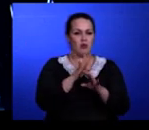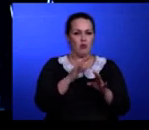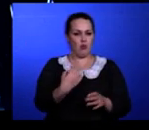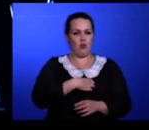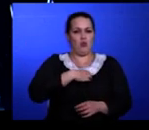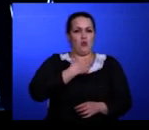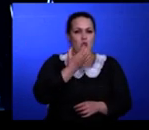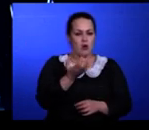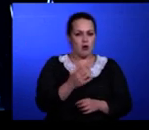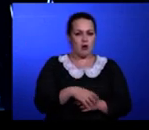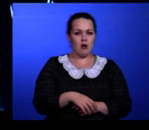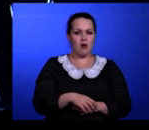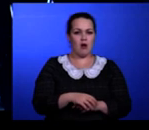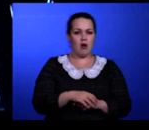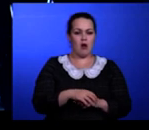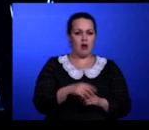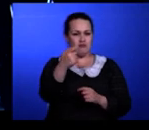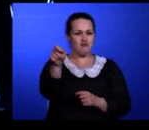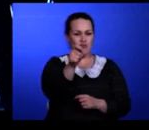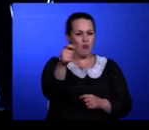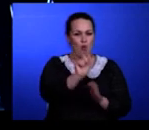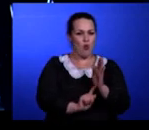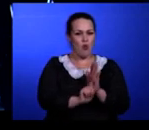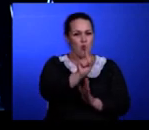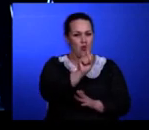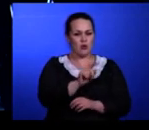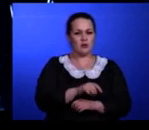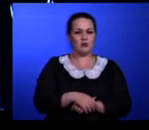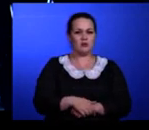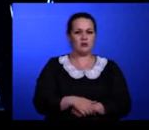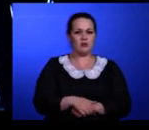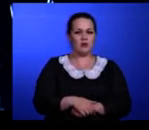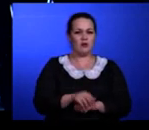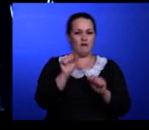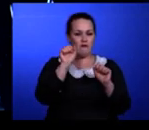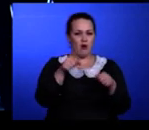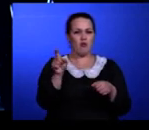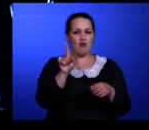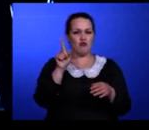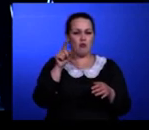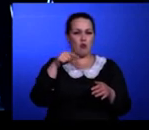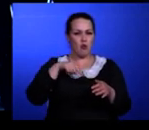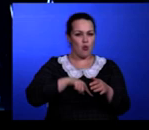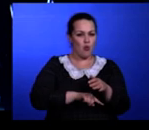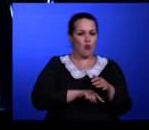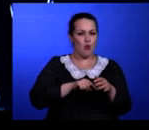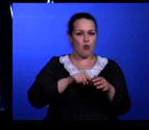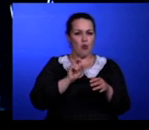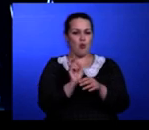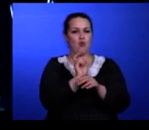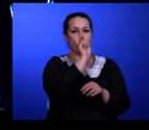их а связать боем и дать возможность уйти штурмовикам